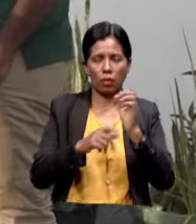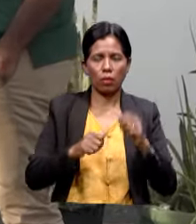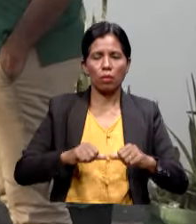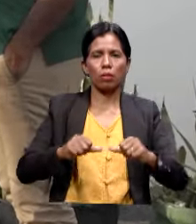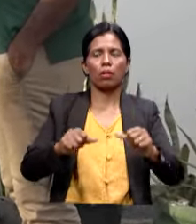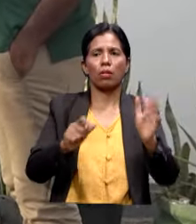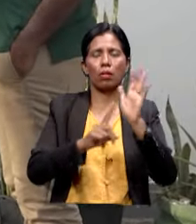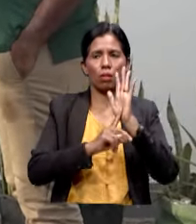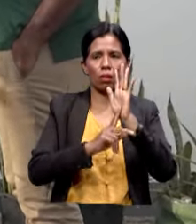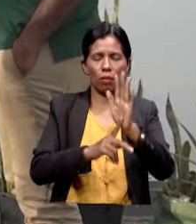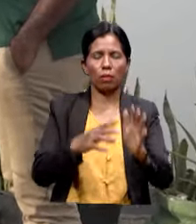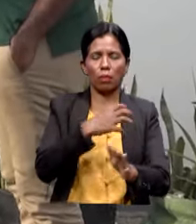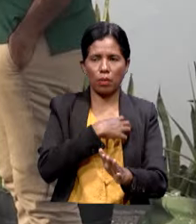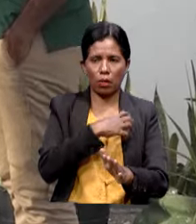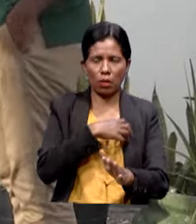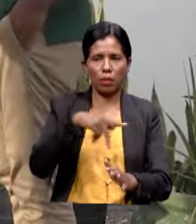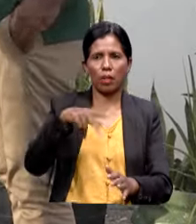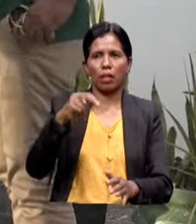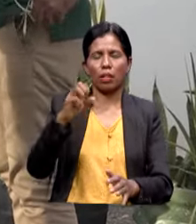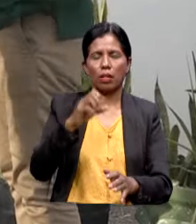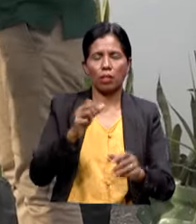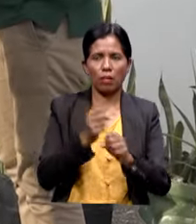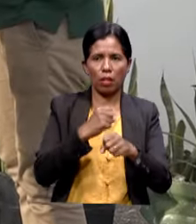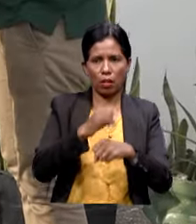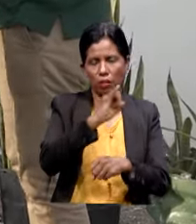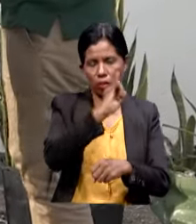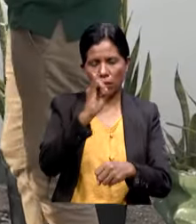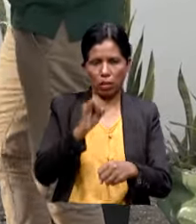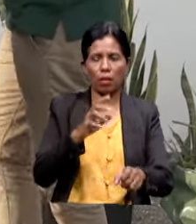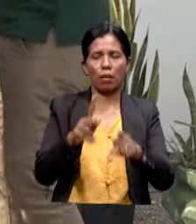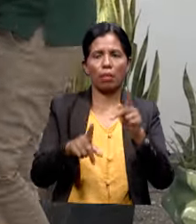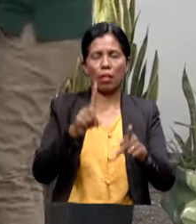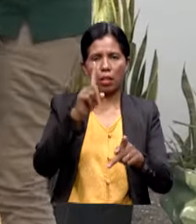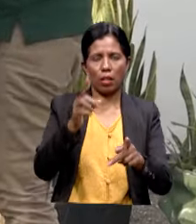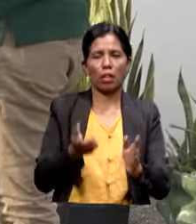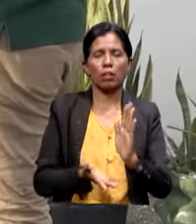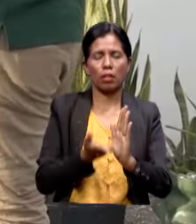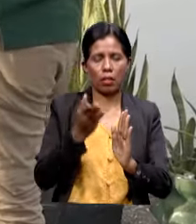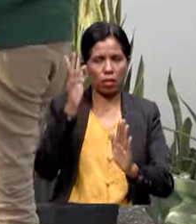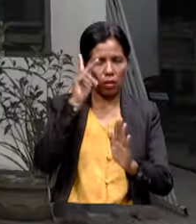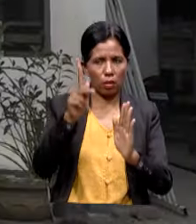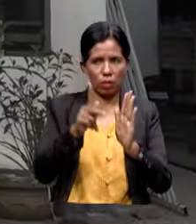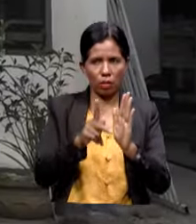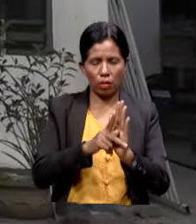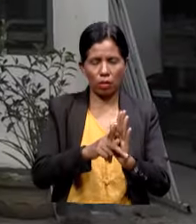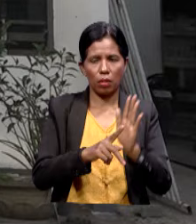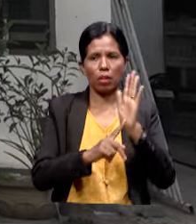ba Comando Geral Penitele atu halo investigação ba oknum ida ne beha saine fotografia